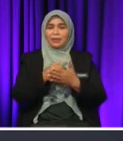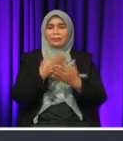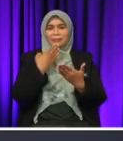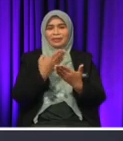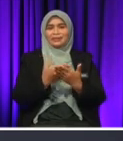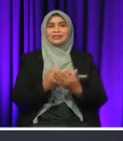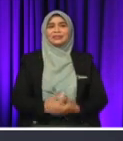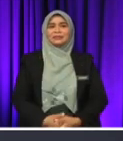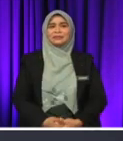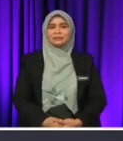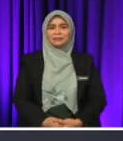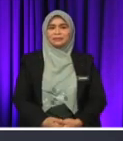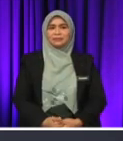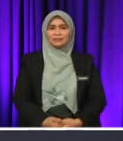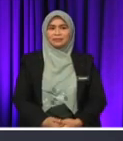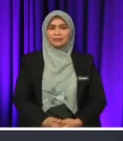ya